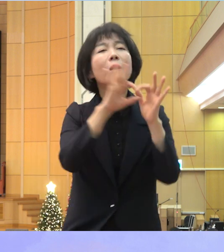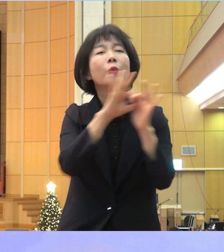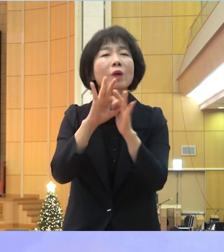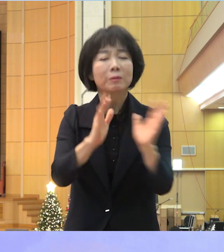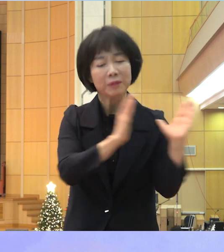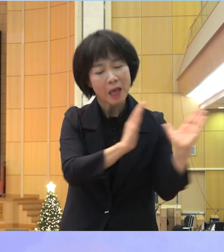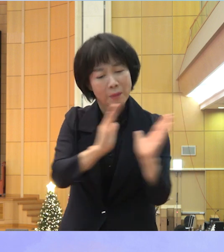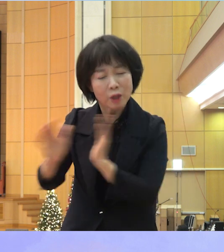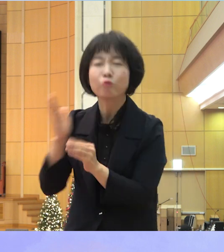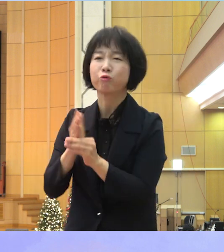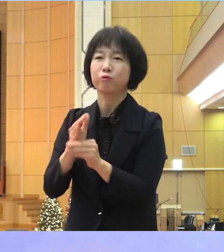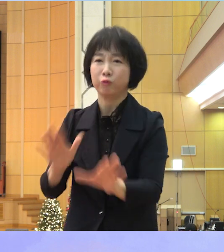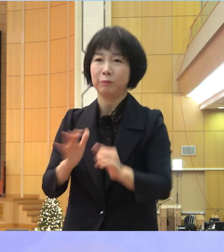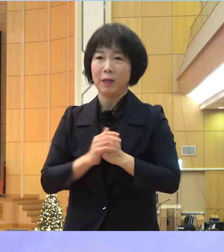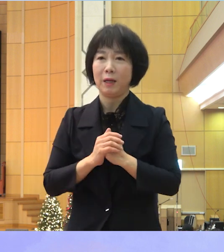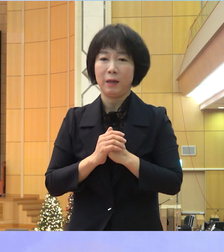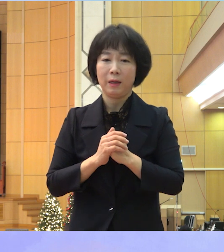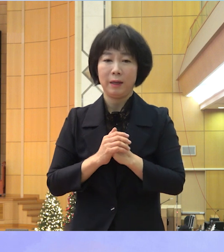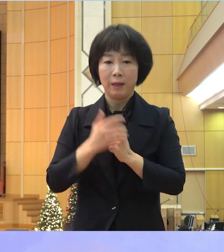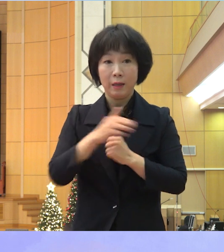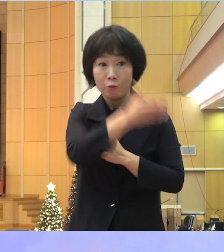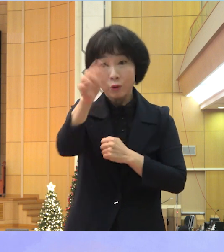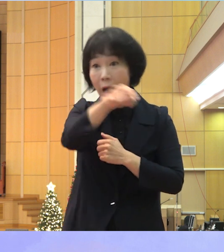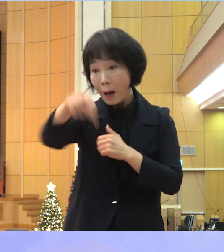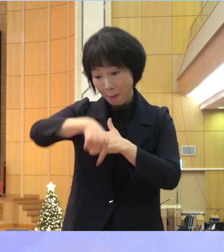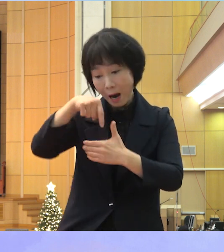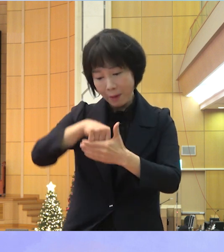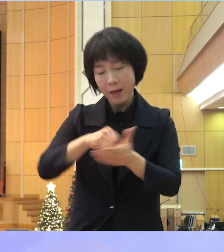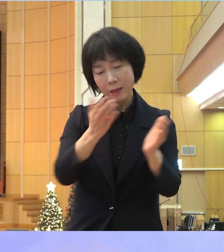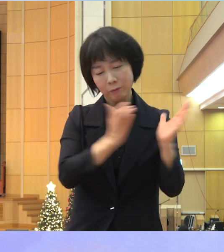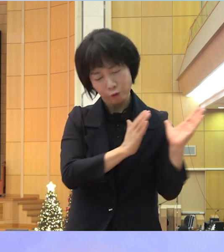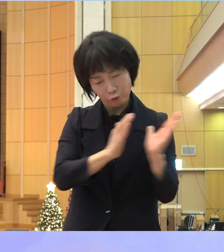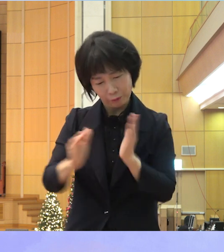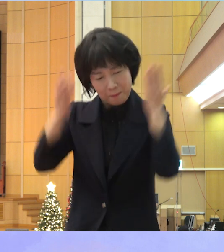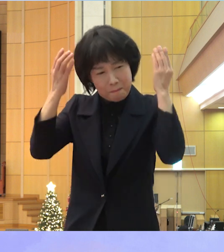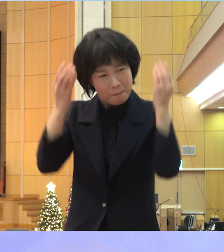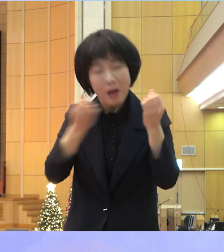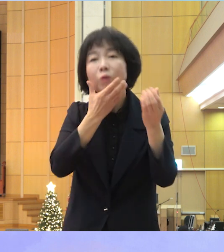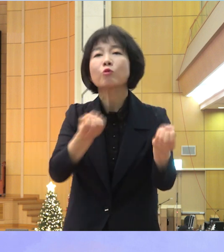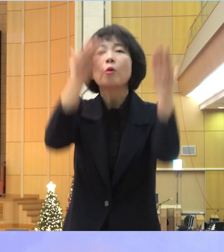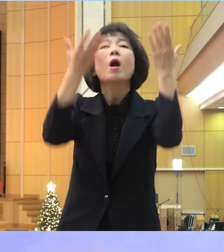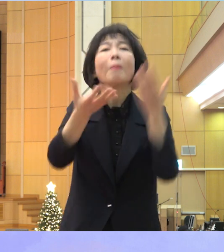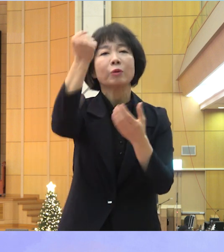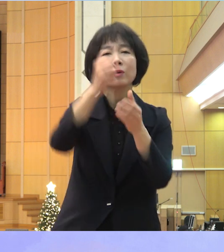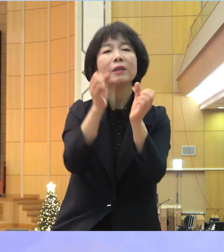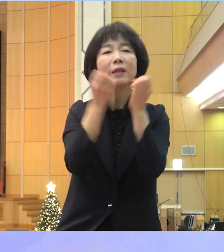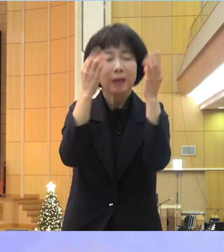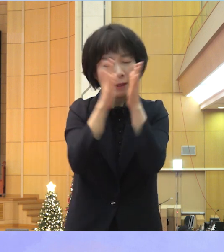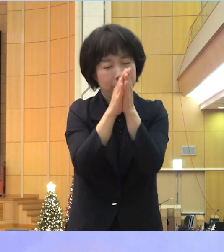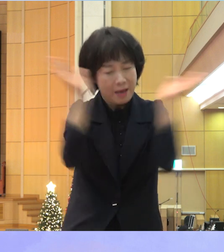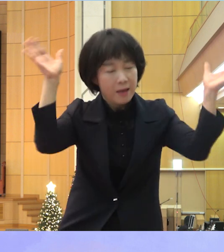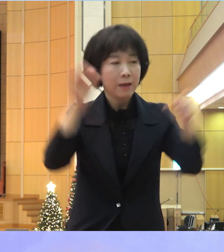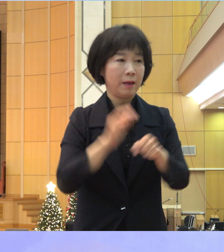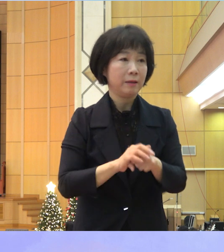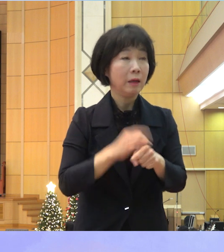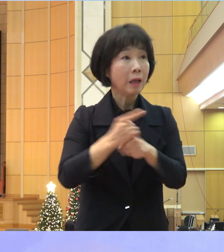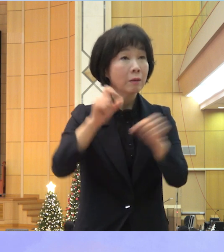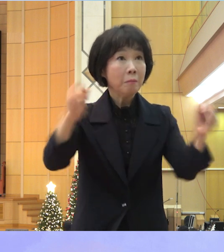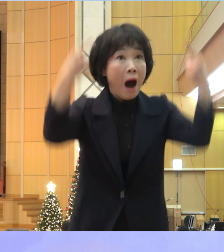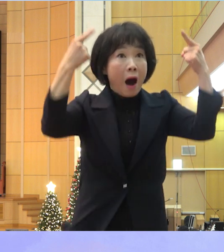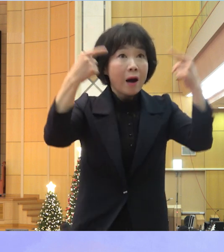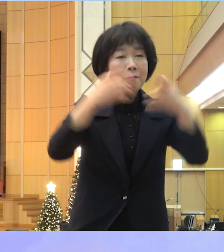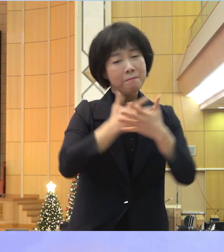아버지 예비하는 가운데 있사오니 귀한 아버지 성도들 준비하여 축복을 이루게 도와주시고, 또 새롭게 시작하는 한 해를